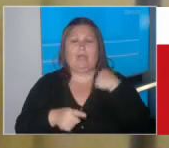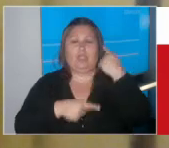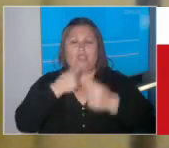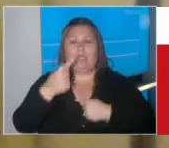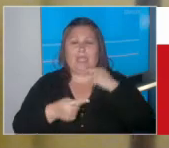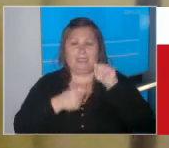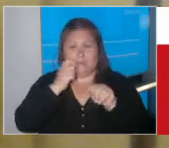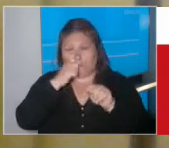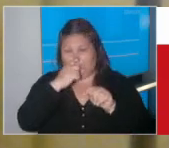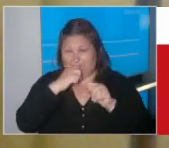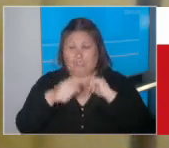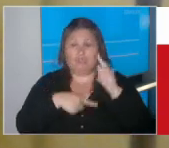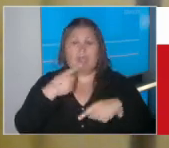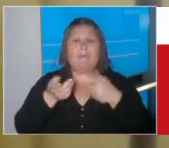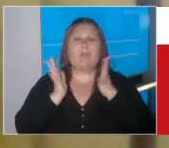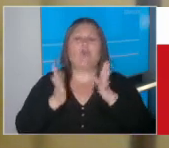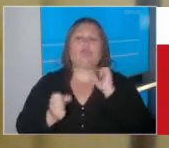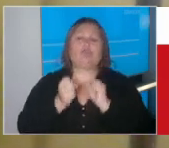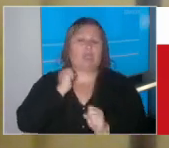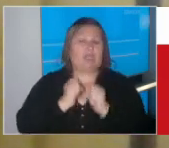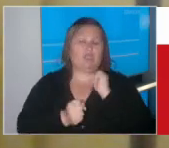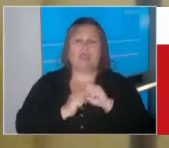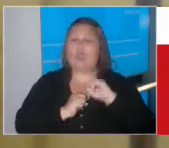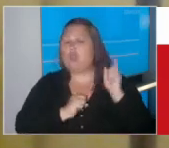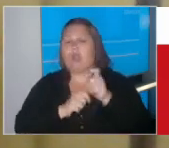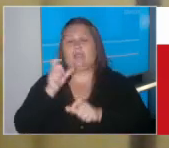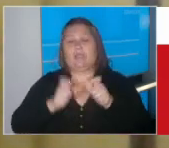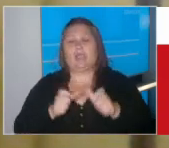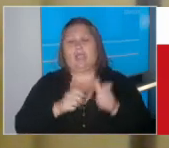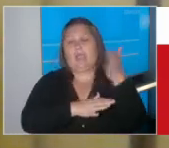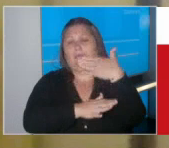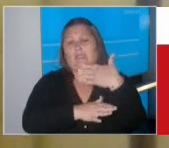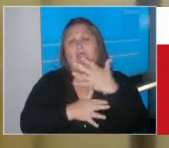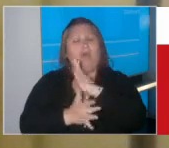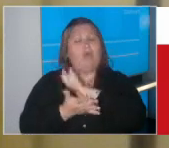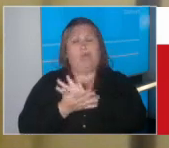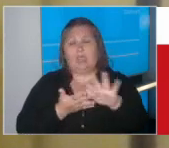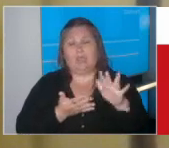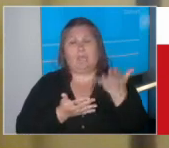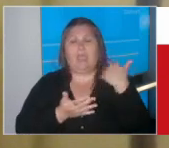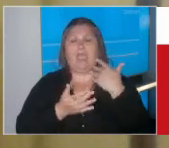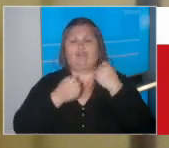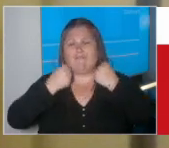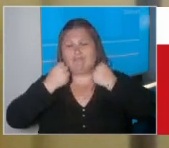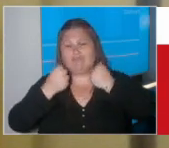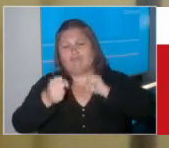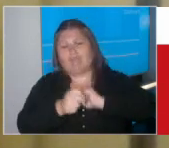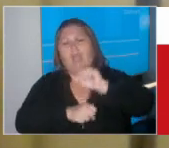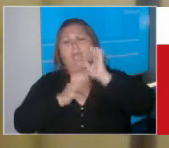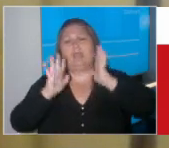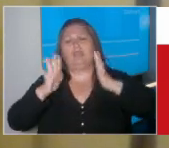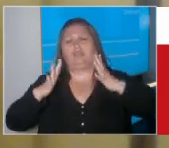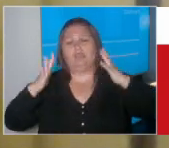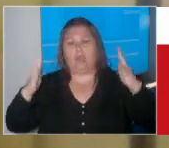הזאת היא הייתה שנה מאוד מאוד קשה לכל אזרחי המדינה. לא לחינם עכשיו הייתה מחאה מאוד מאוד מאוד